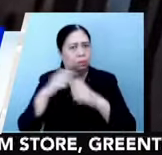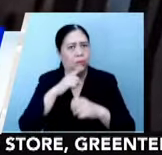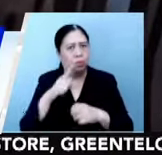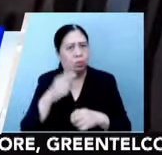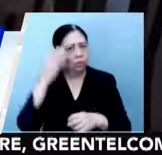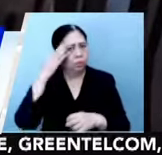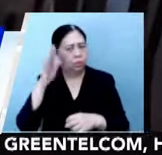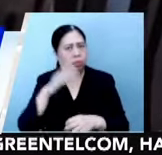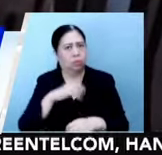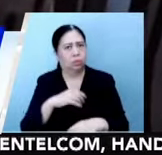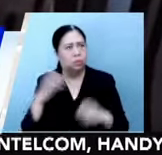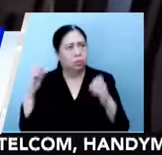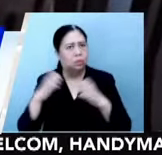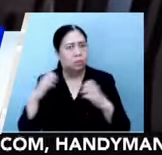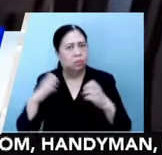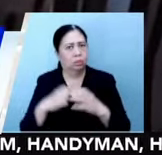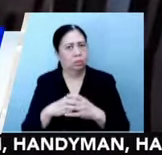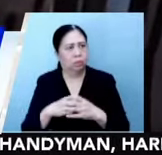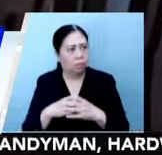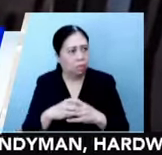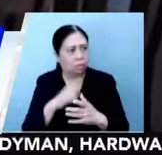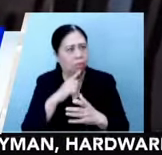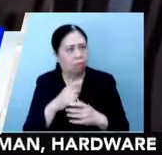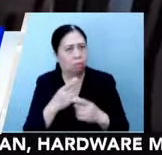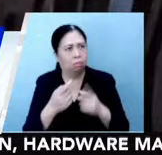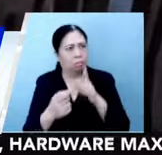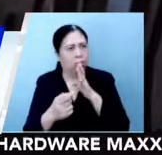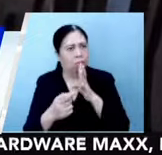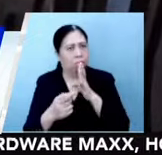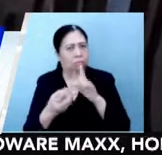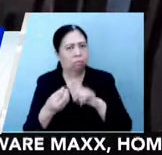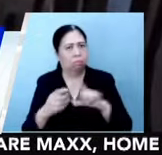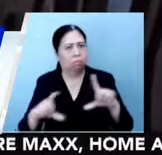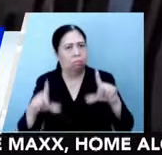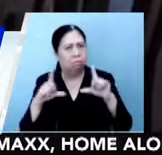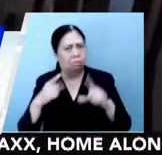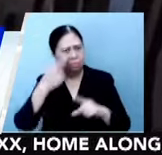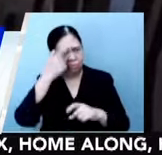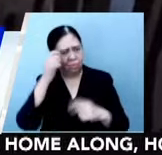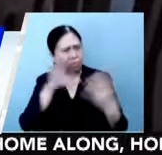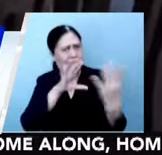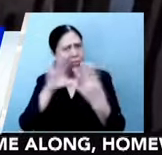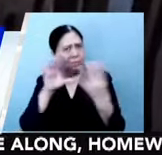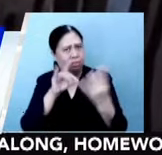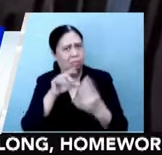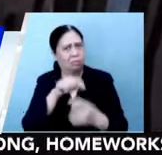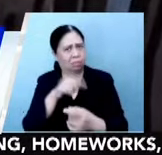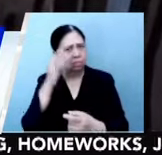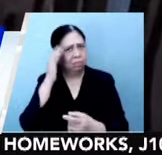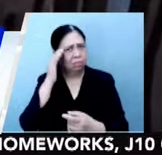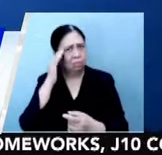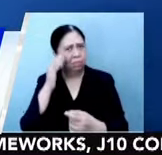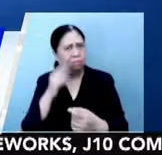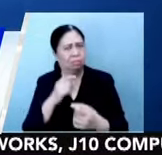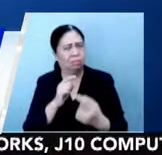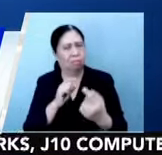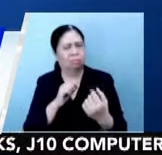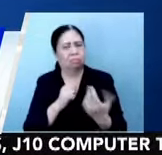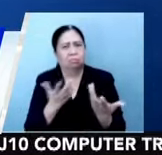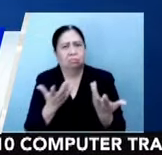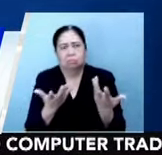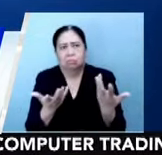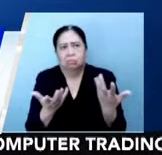in-expect yun na ganun po yung sasabihin niya. Kasi alam niyo, kilala na po namin ang isa't isa talaga.